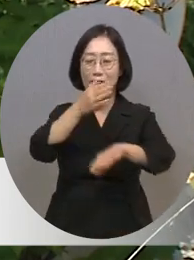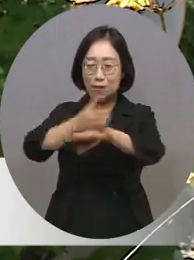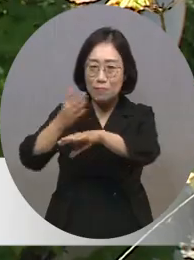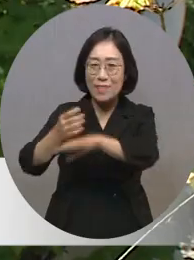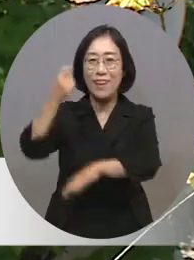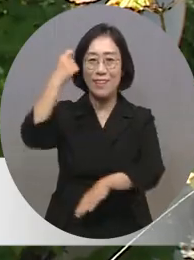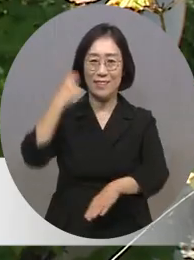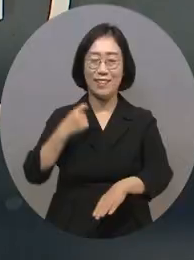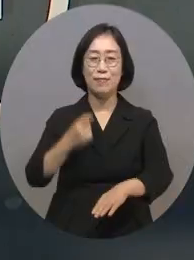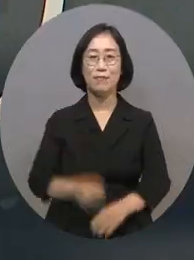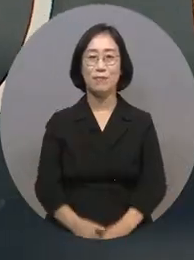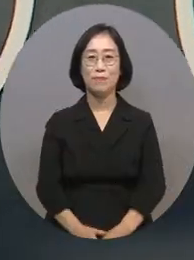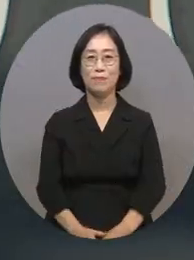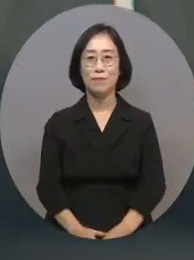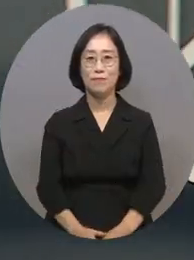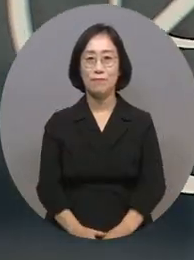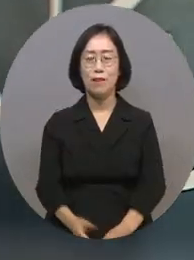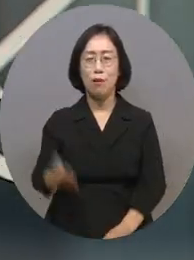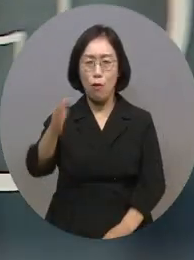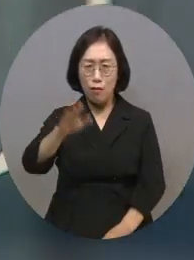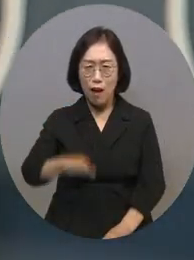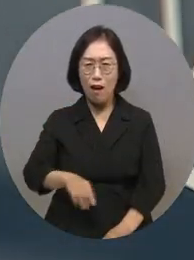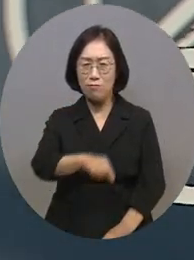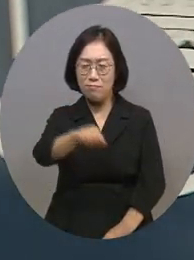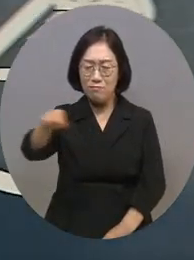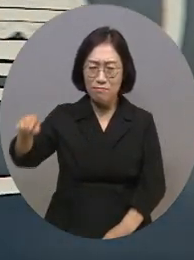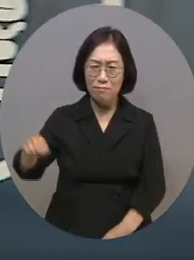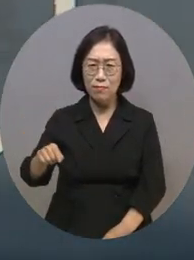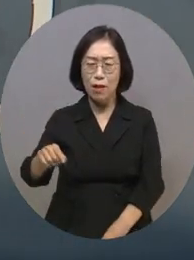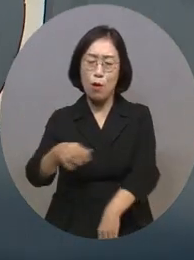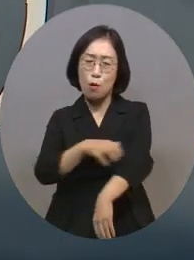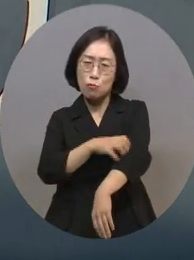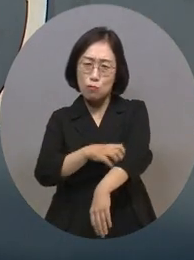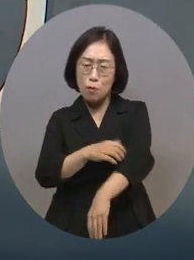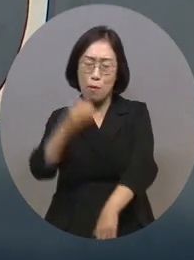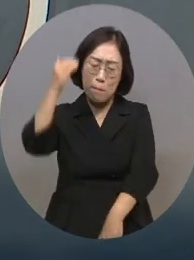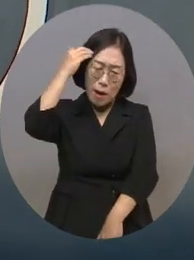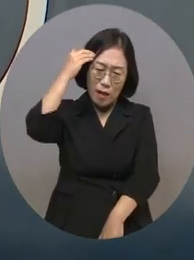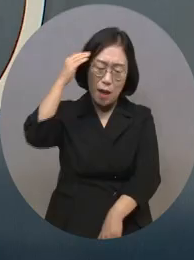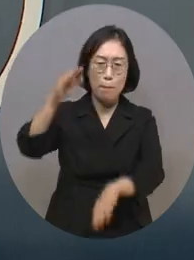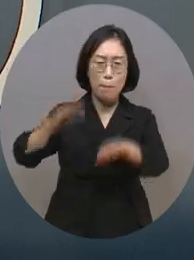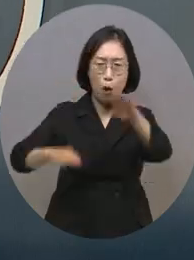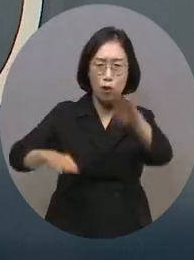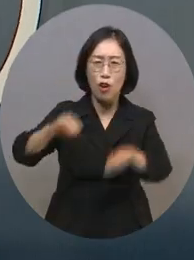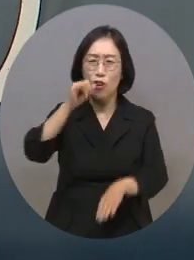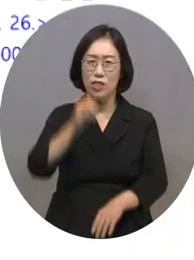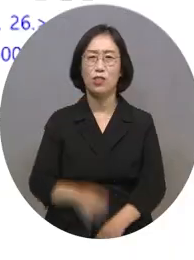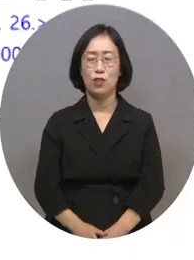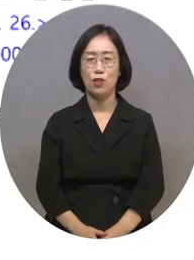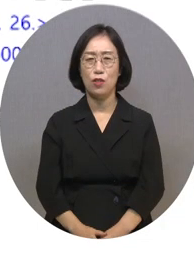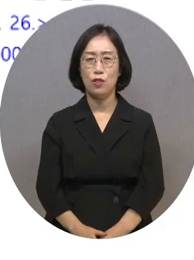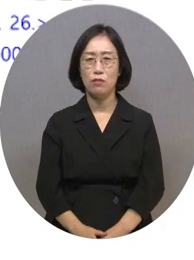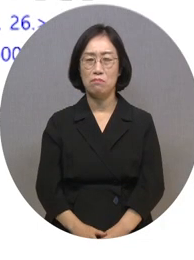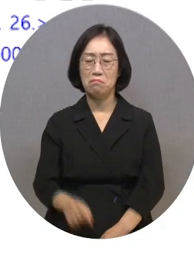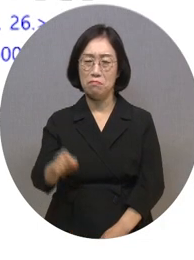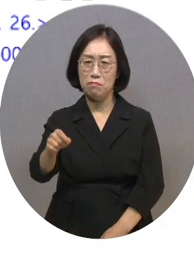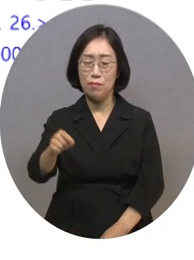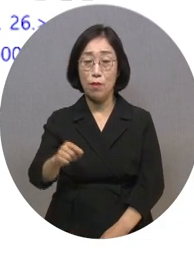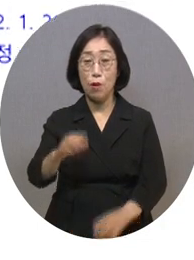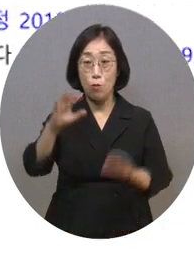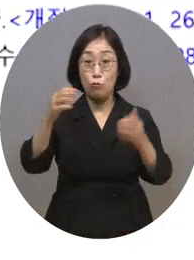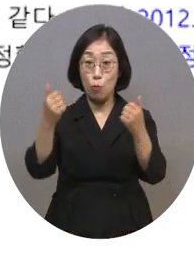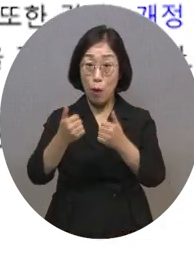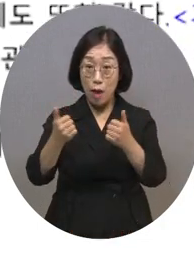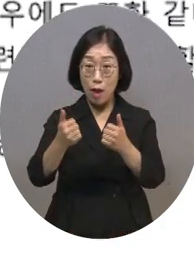하고 그렇습니다. 하지만 여전히 이들의 앞을 가로막는 편견이 존재합니다. 이에 국회에